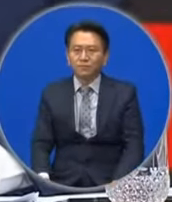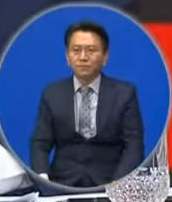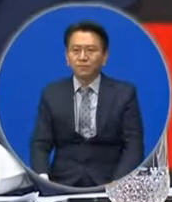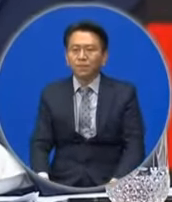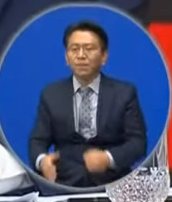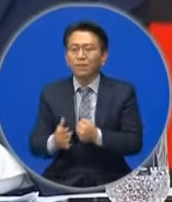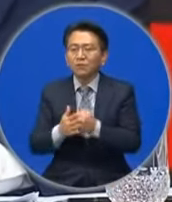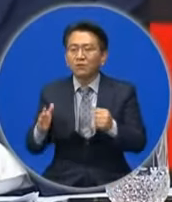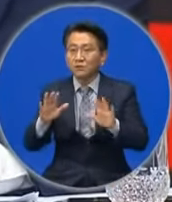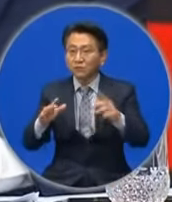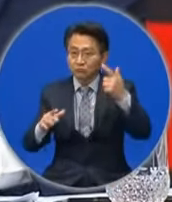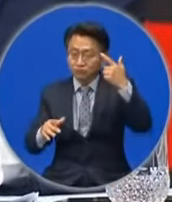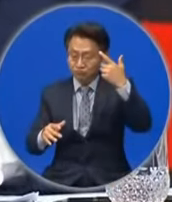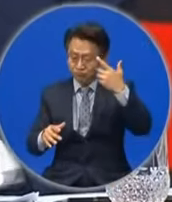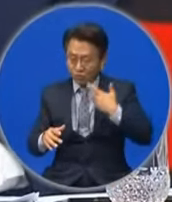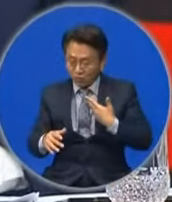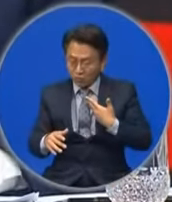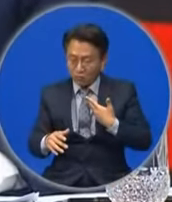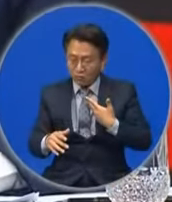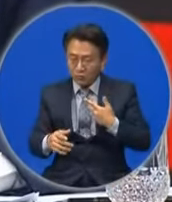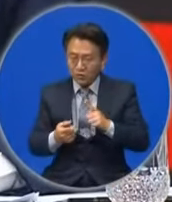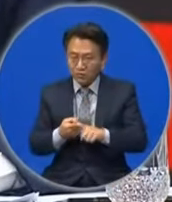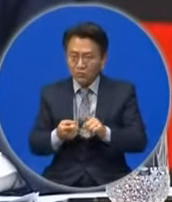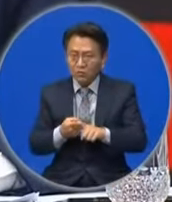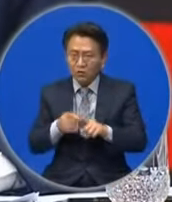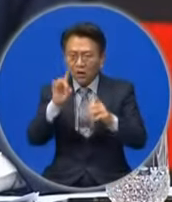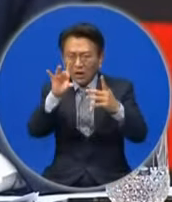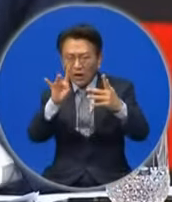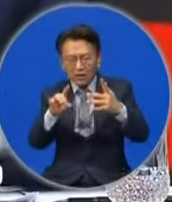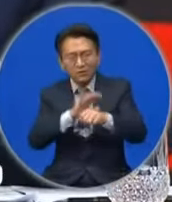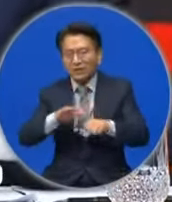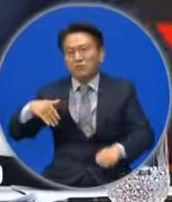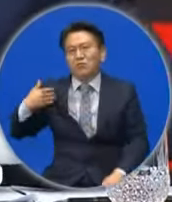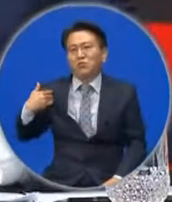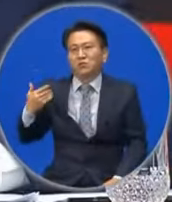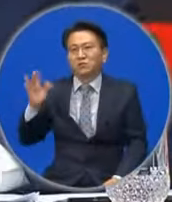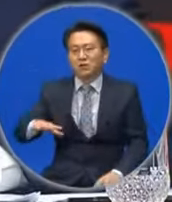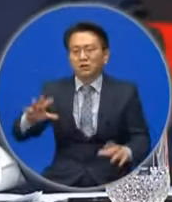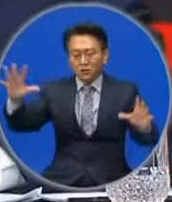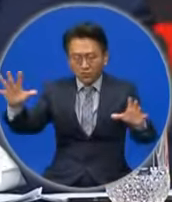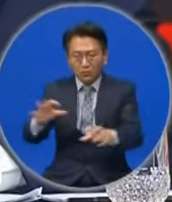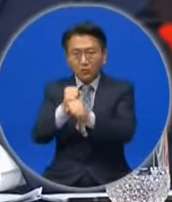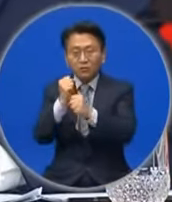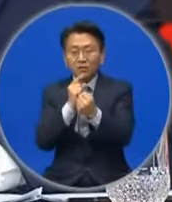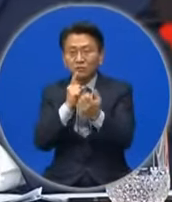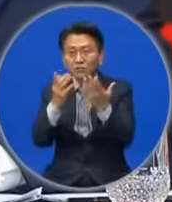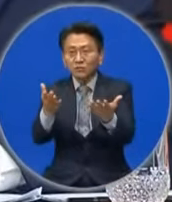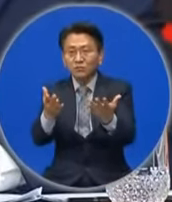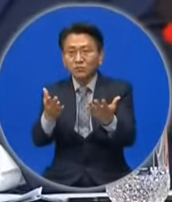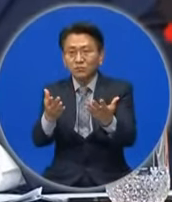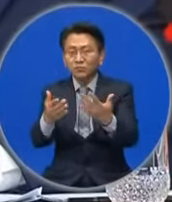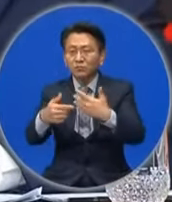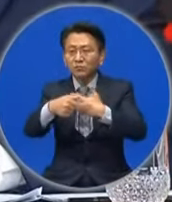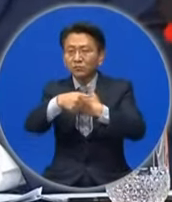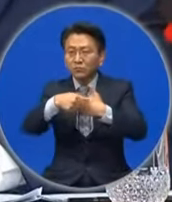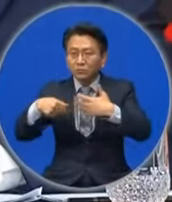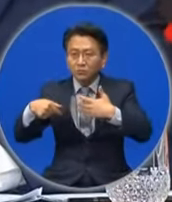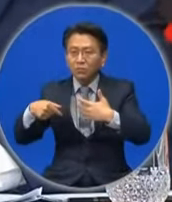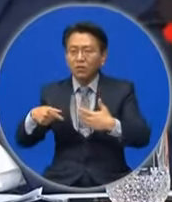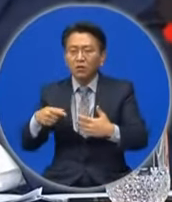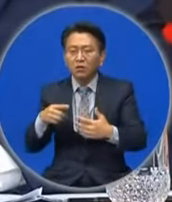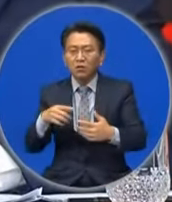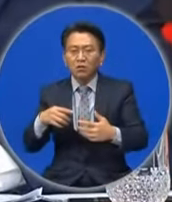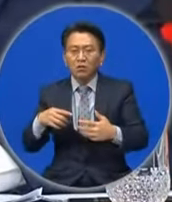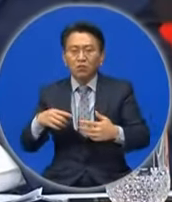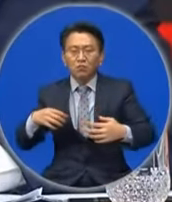네. 지금 말씀하시는 부분에 대해서 제가 강론에 대해서는 솔직히 잘 모르겠고요. 네네. 총론 부분에서 그런 총론만. 부당한 압박에